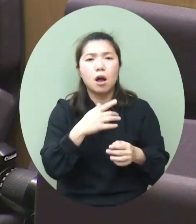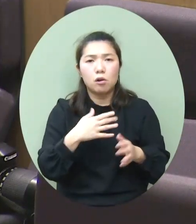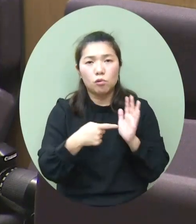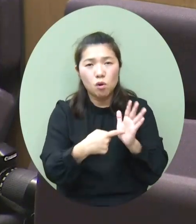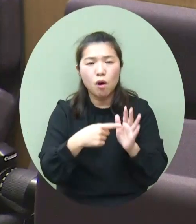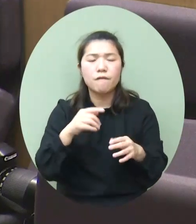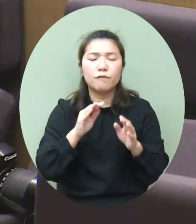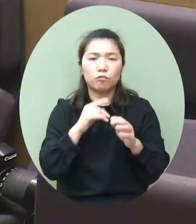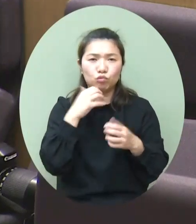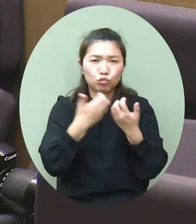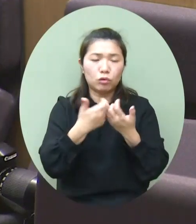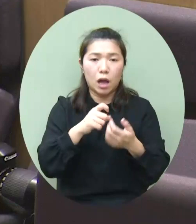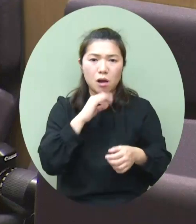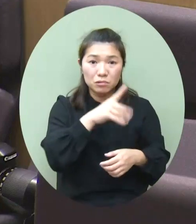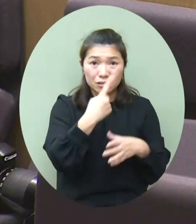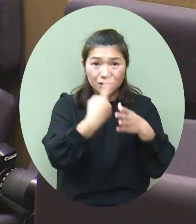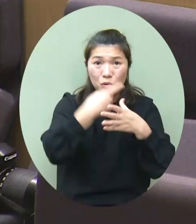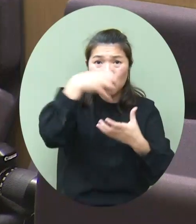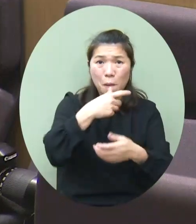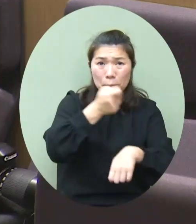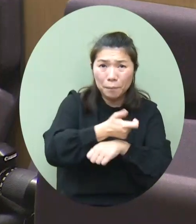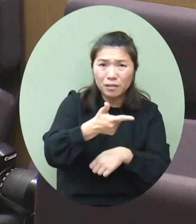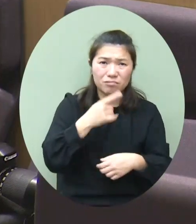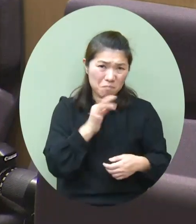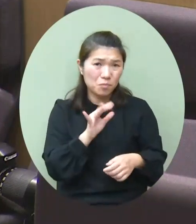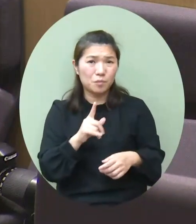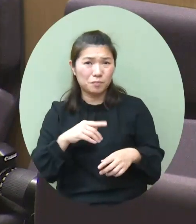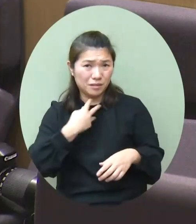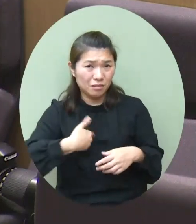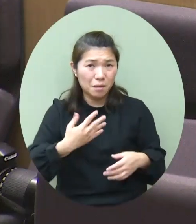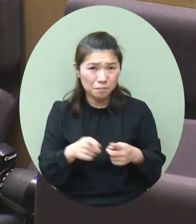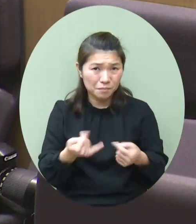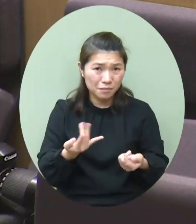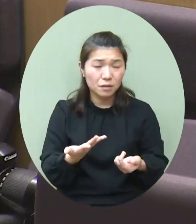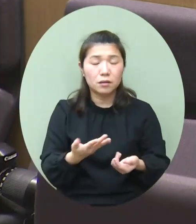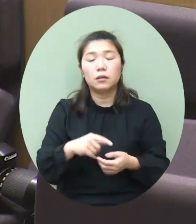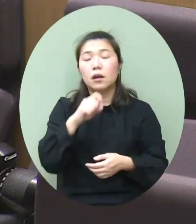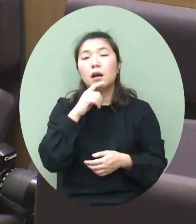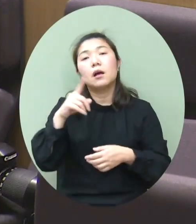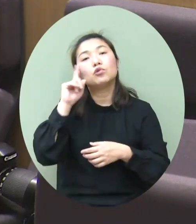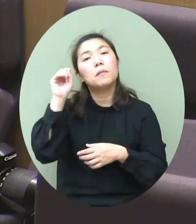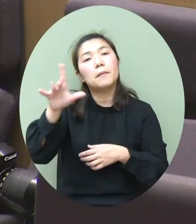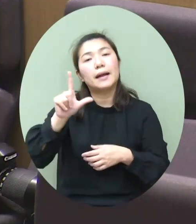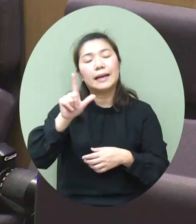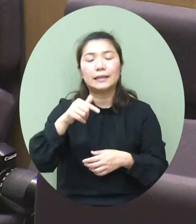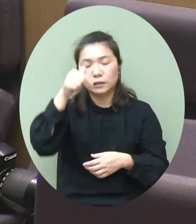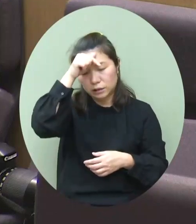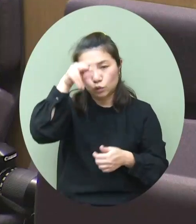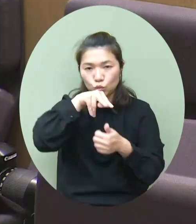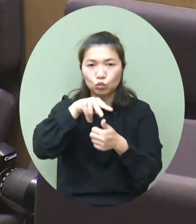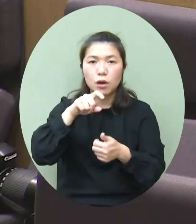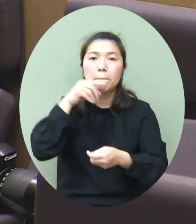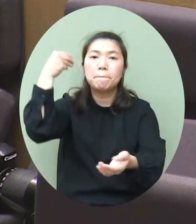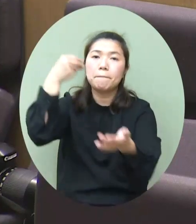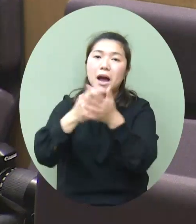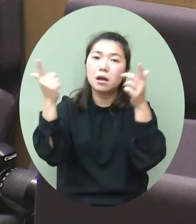血液里面的抗体中和抗体的数。想请问这样4星期会不会没有那么好？李医生，刚才你